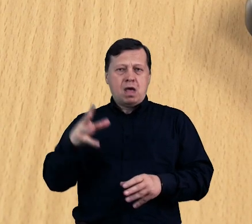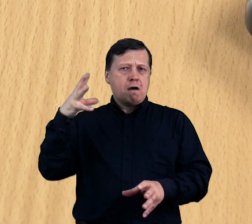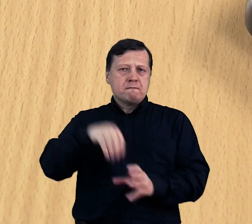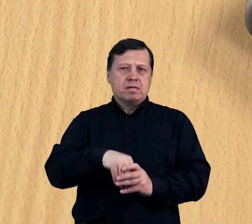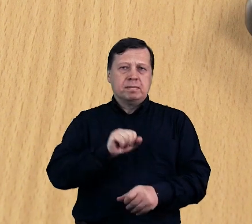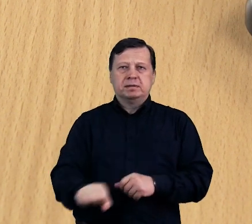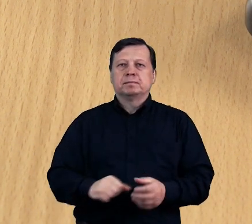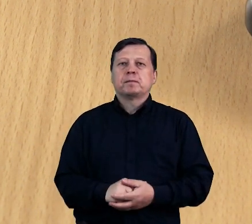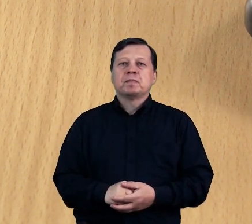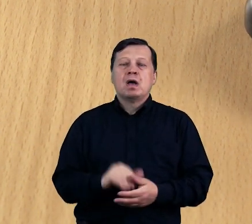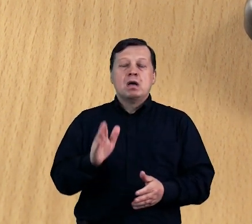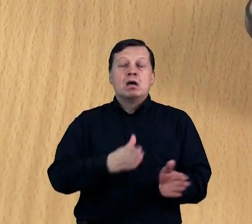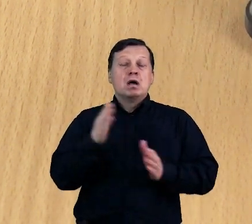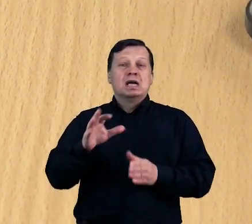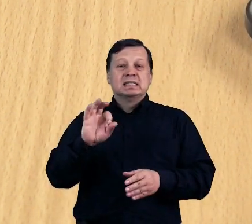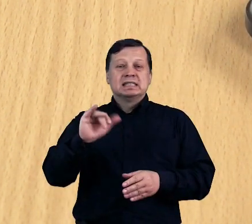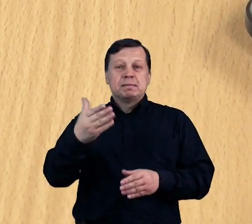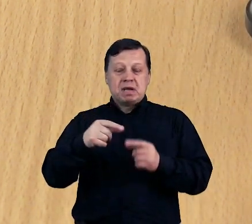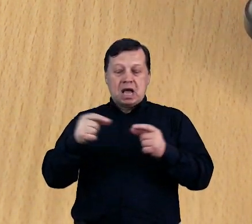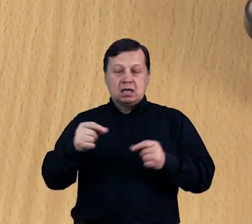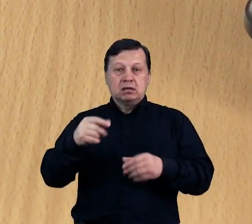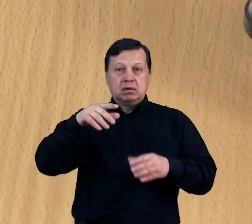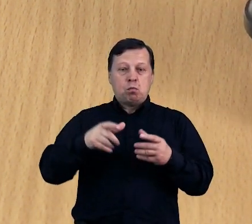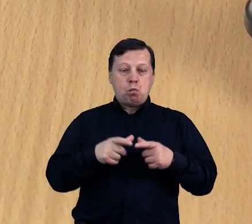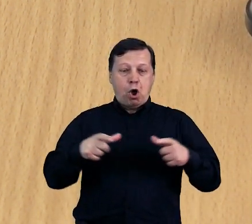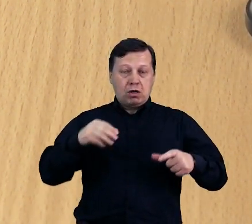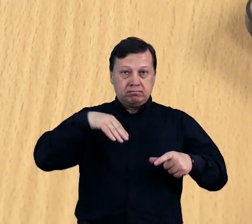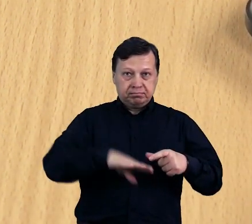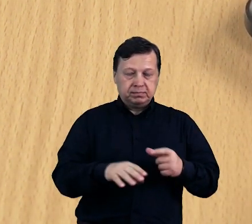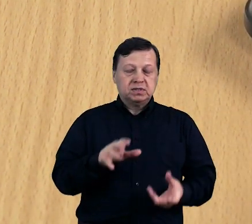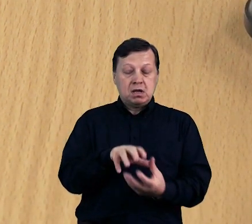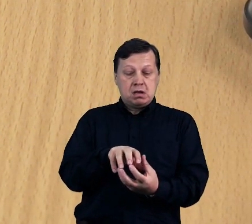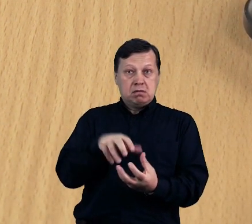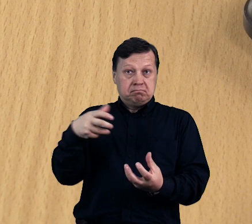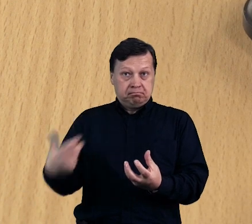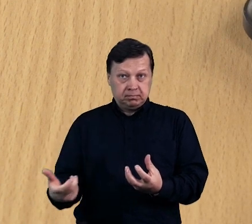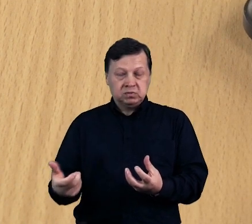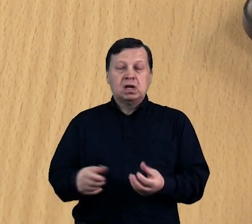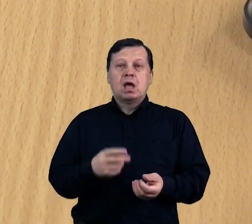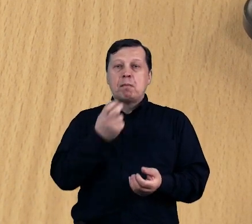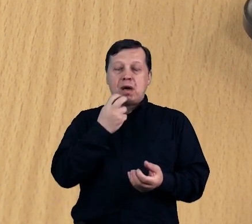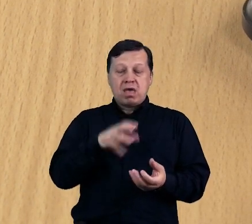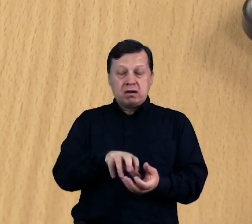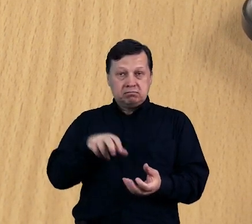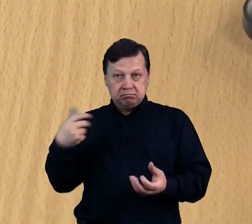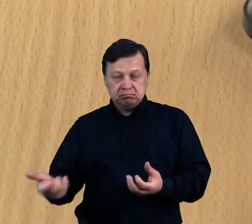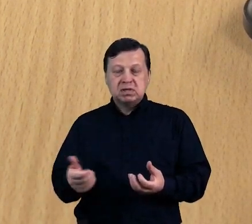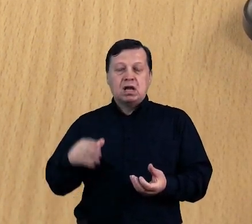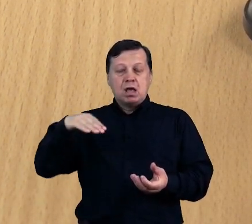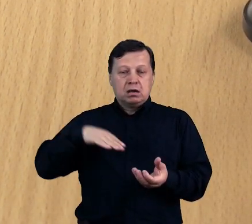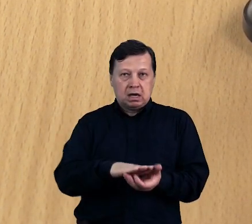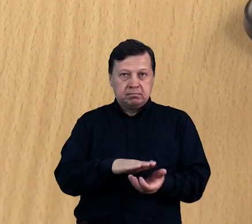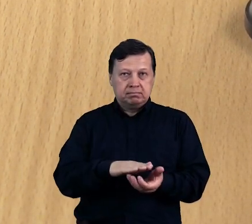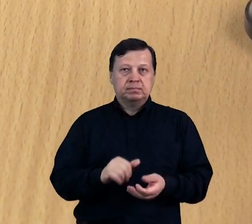zestawie. Następnie włóż kartę SIM do modemu. Zdejmij tylną klapkę obudowy, wyjmij baterię i włóż kartę